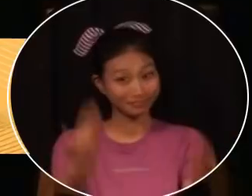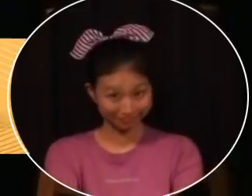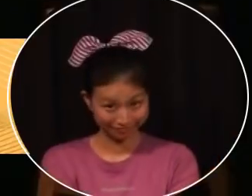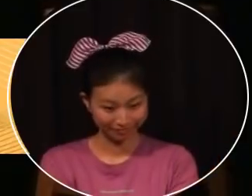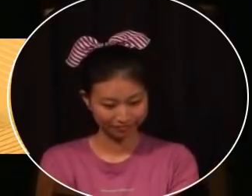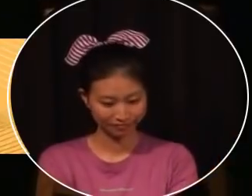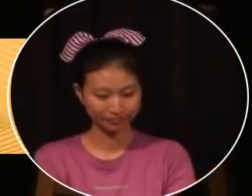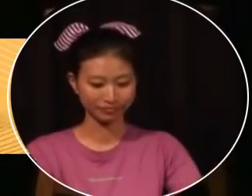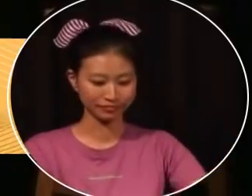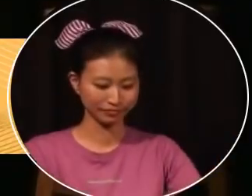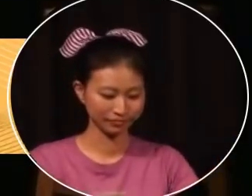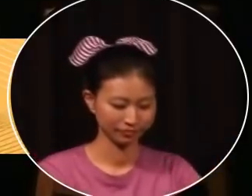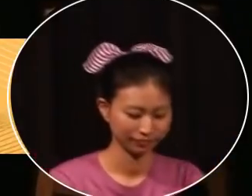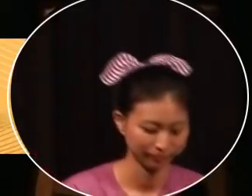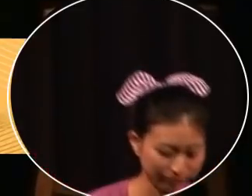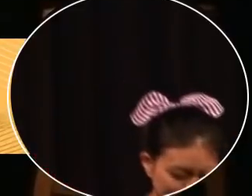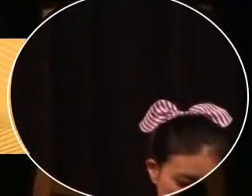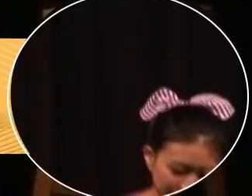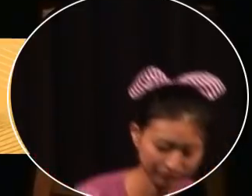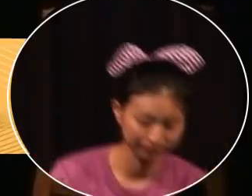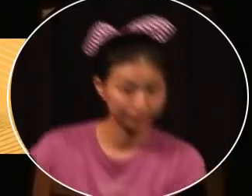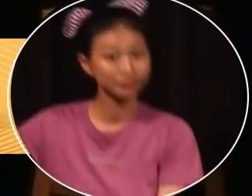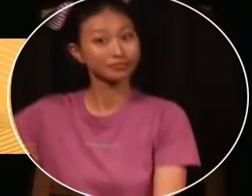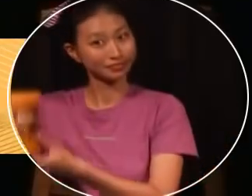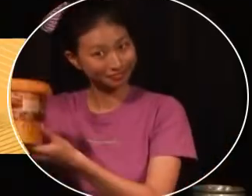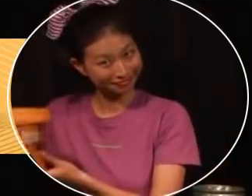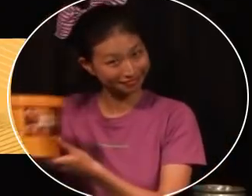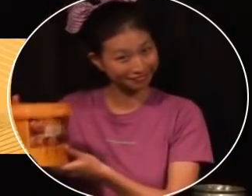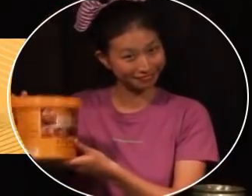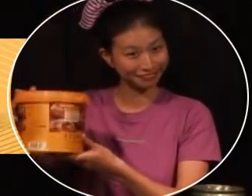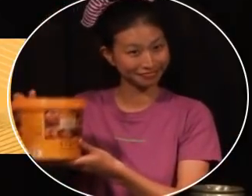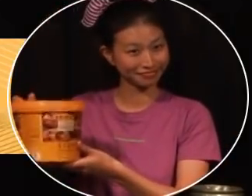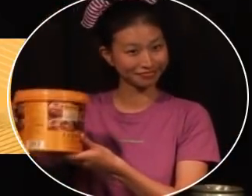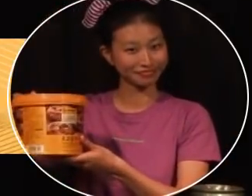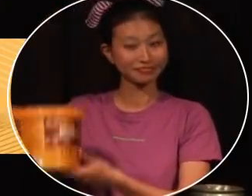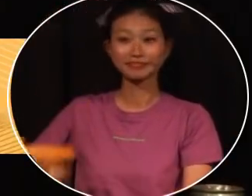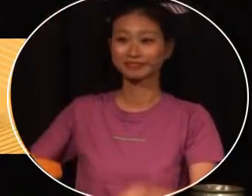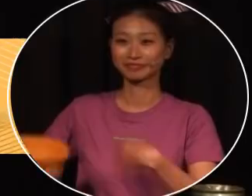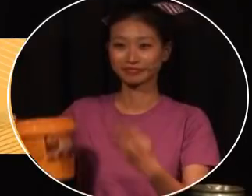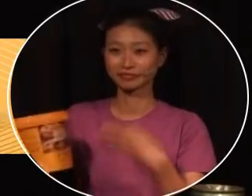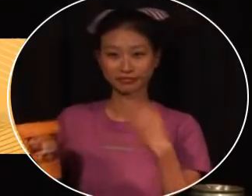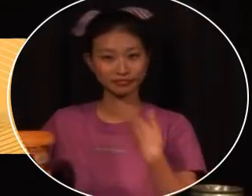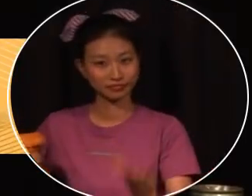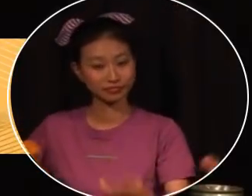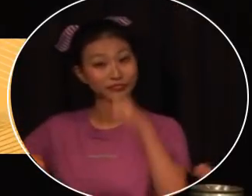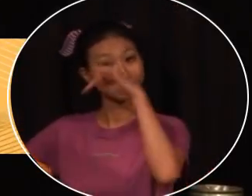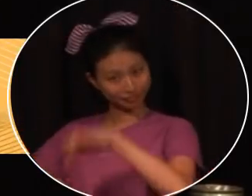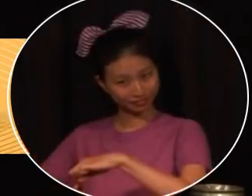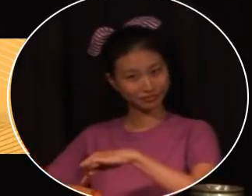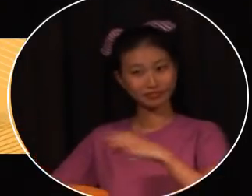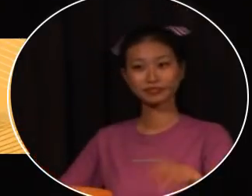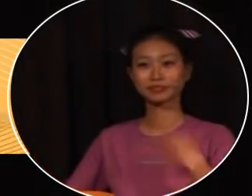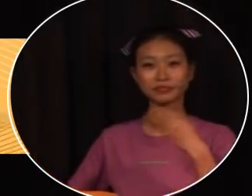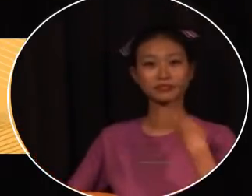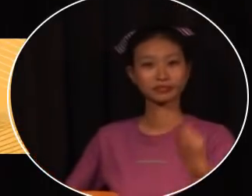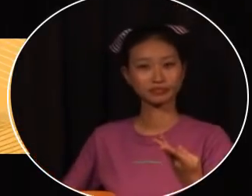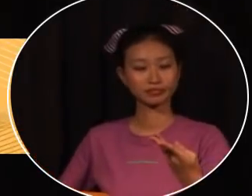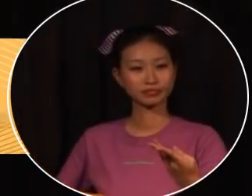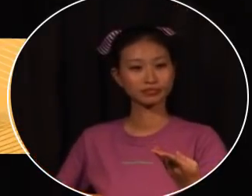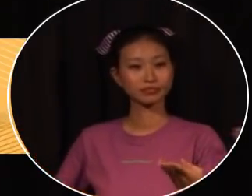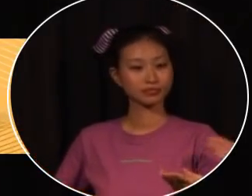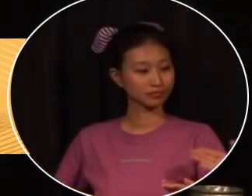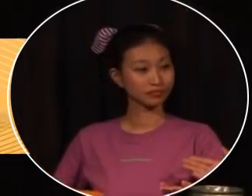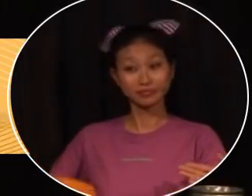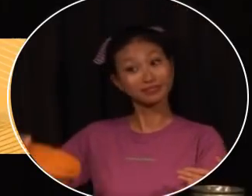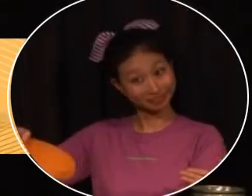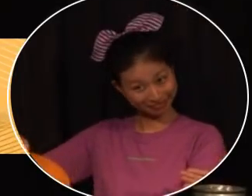跟你讲啊， 这么直接，直球对决啊！ 暴力可能不能解决问题，但你可以解决制造问题的那个人